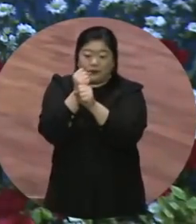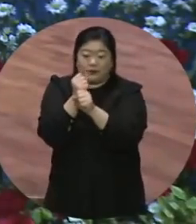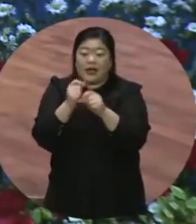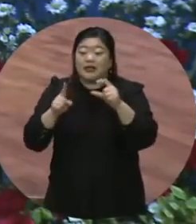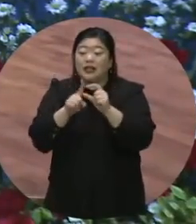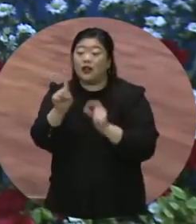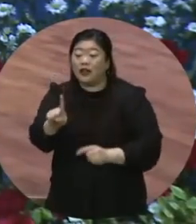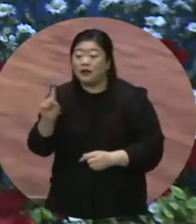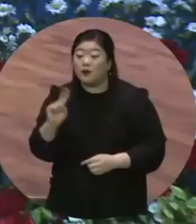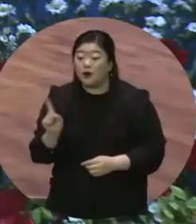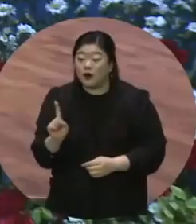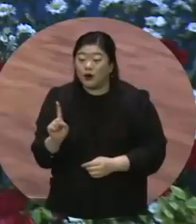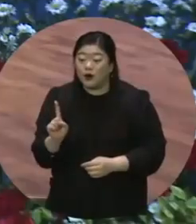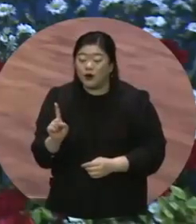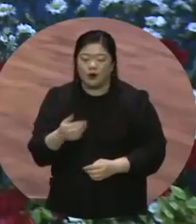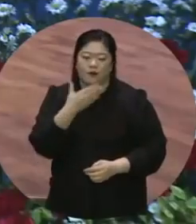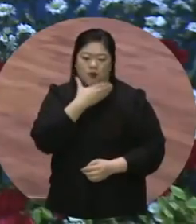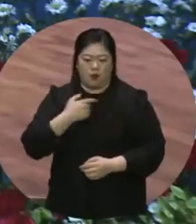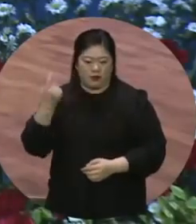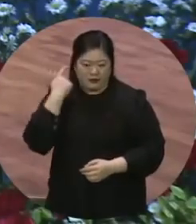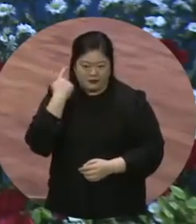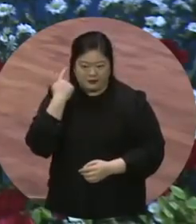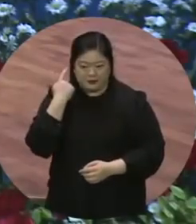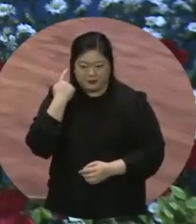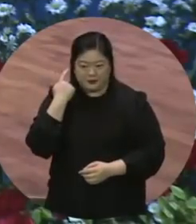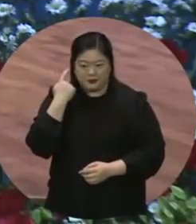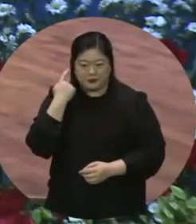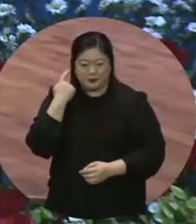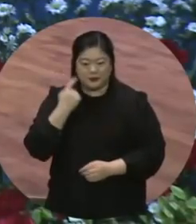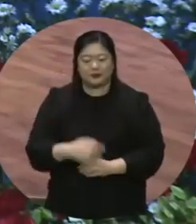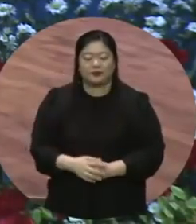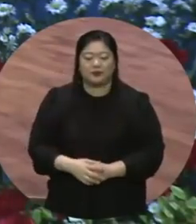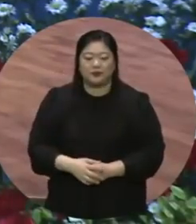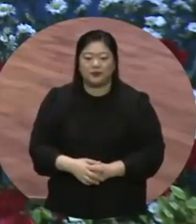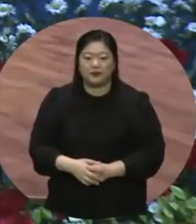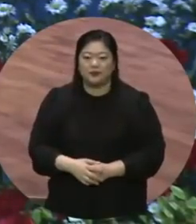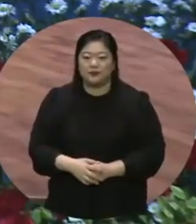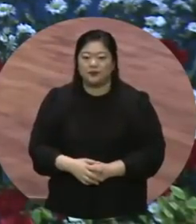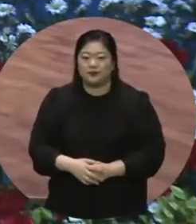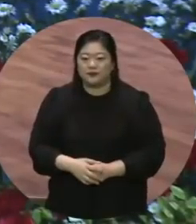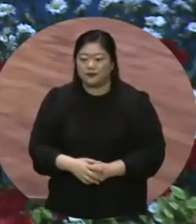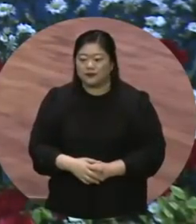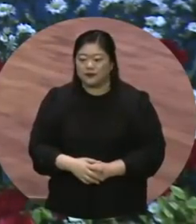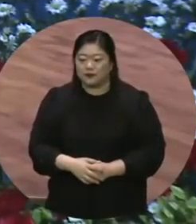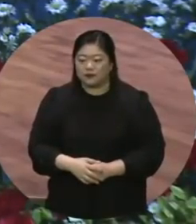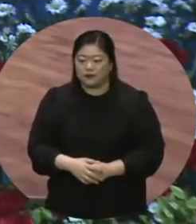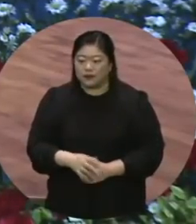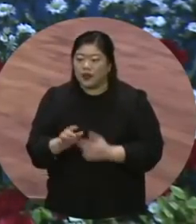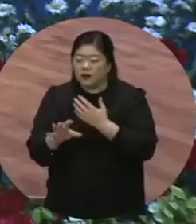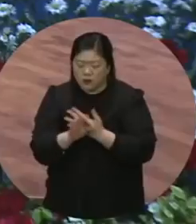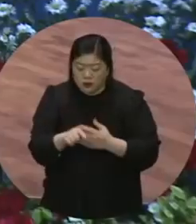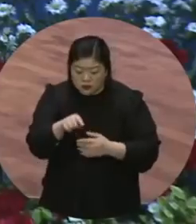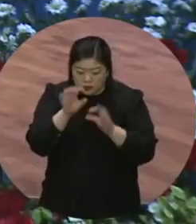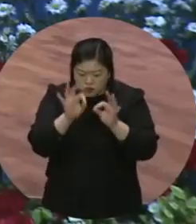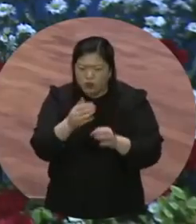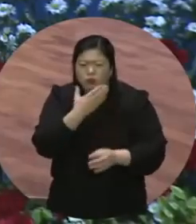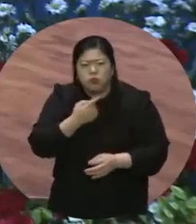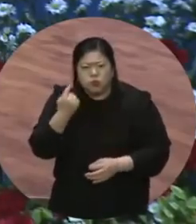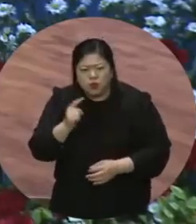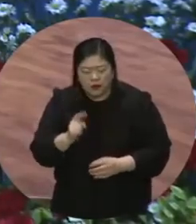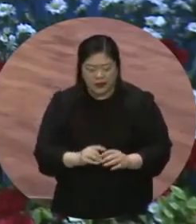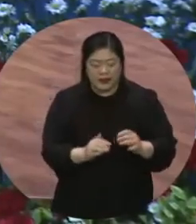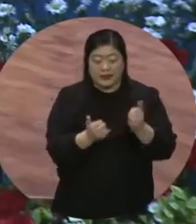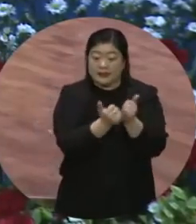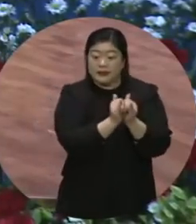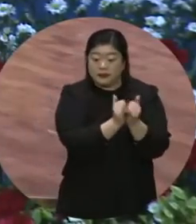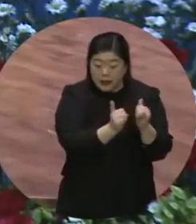말하라. 그러면 복음을 말하고 있어요. 복음이에요. 복음. 구체적으로 표현하면 왜 인간에게